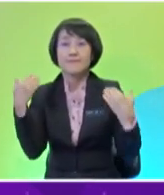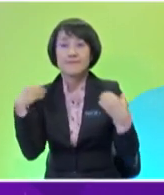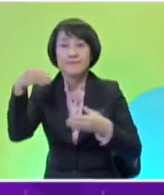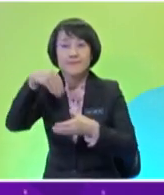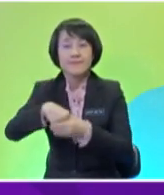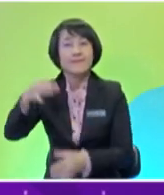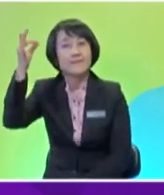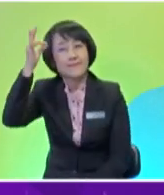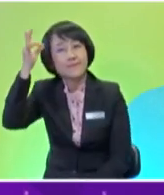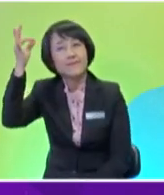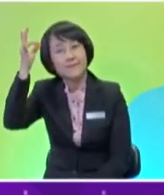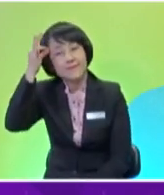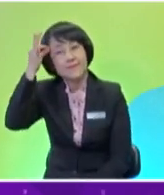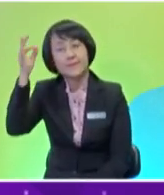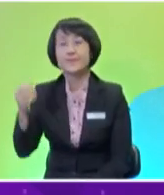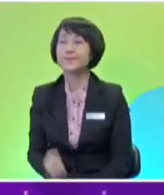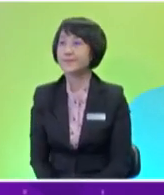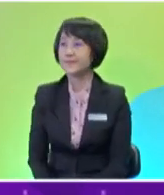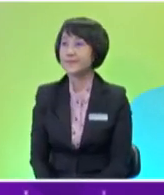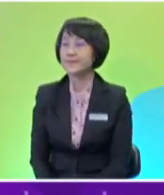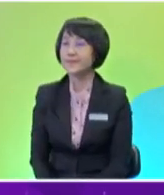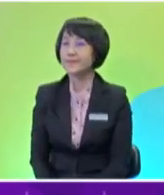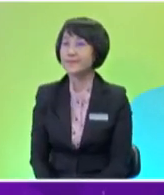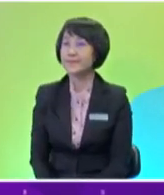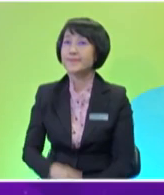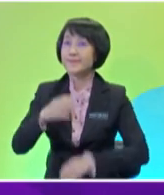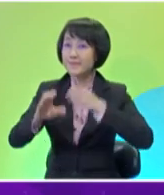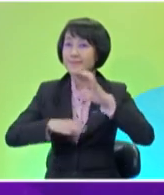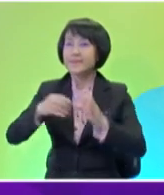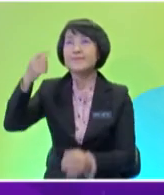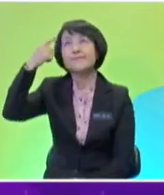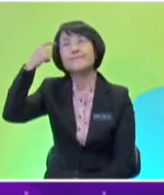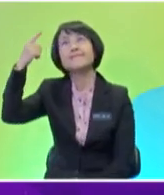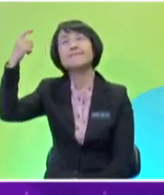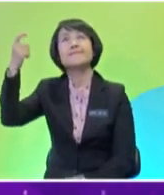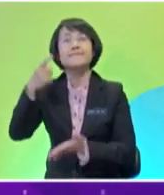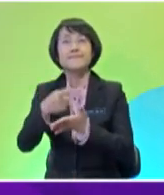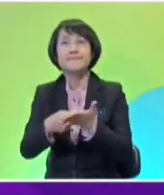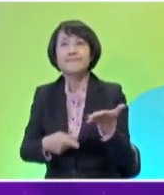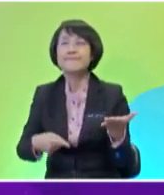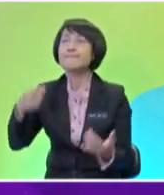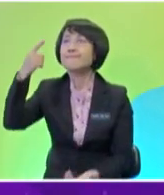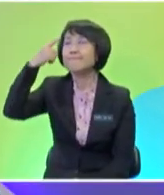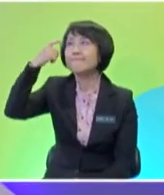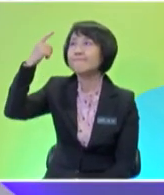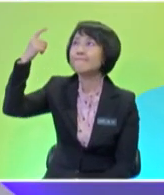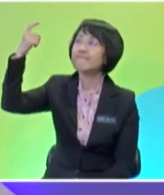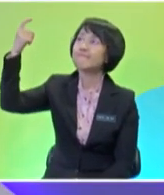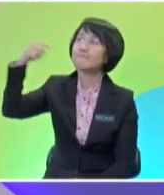atau dalam arti kata yang lain cita-cita itu angan-angan apa yang murid-murid angan-angankan